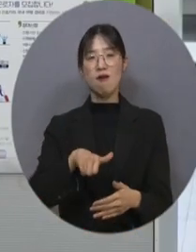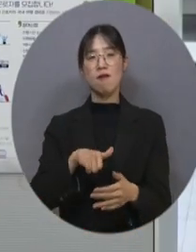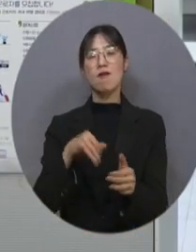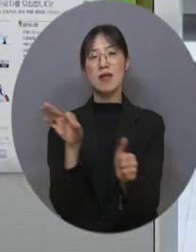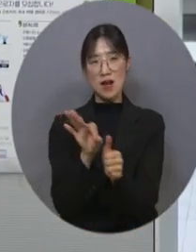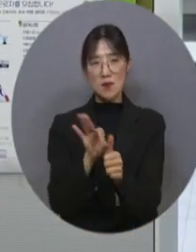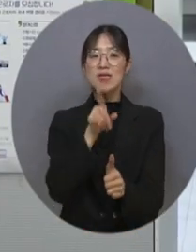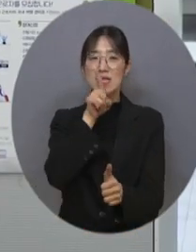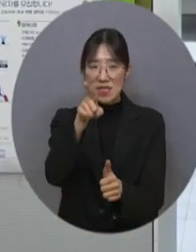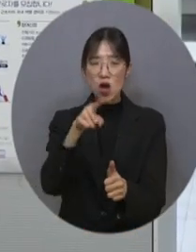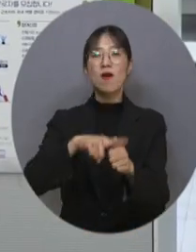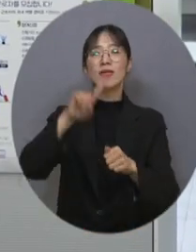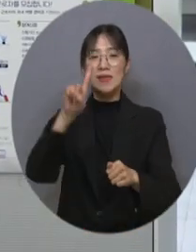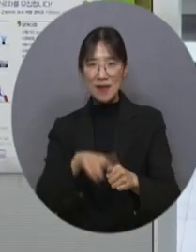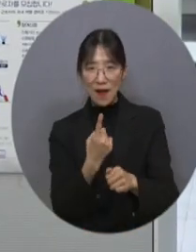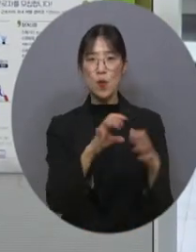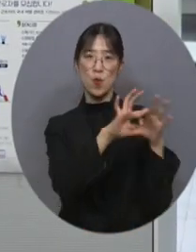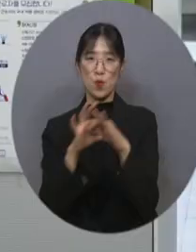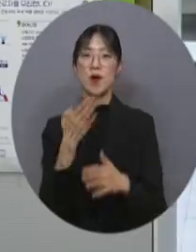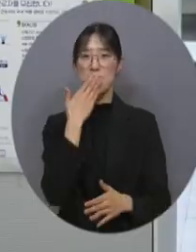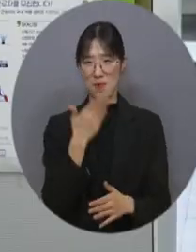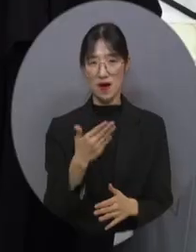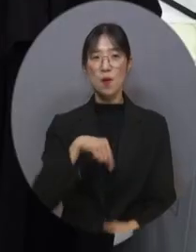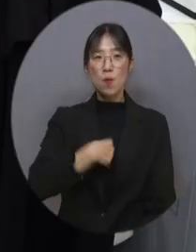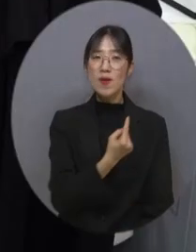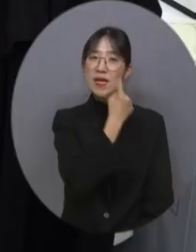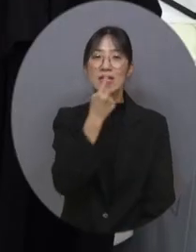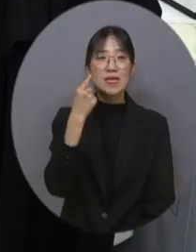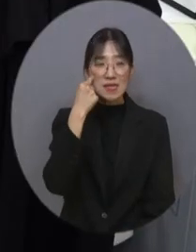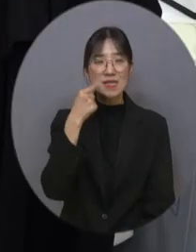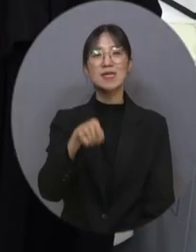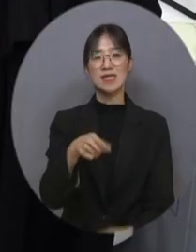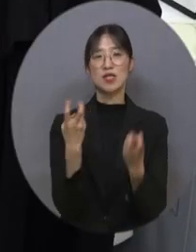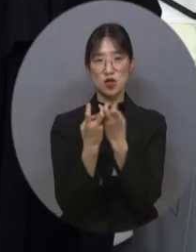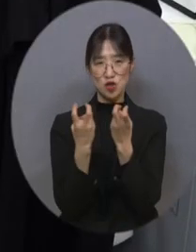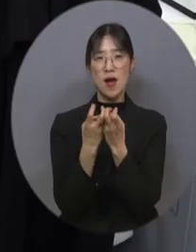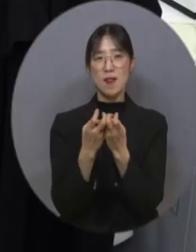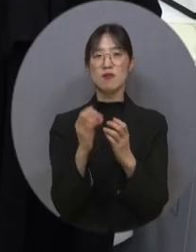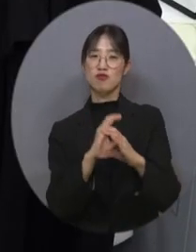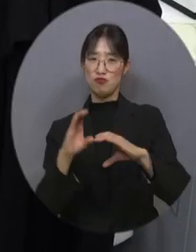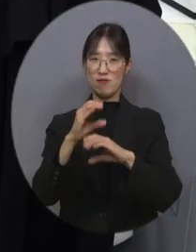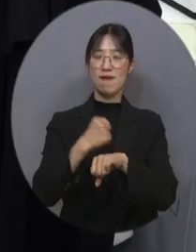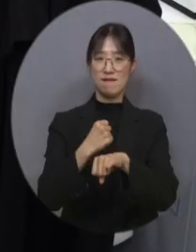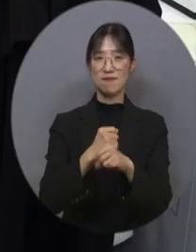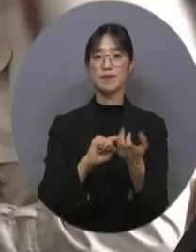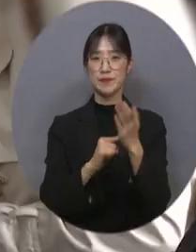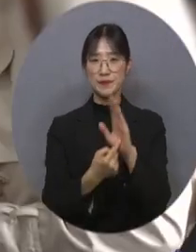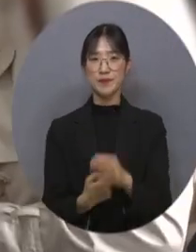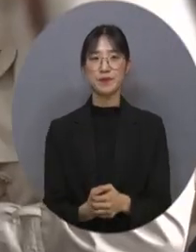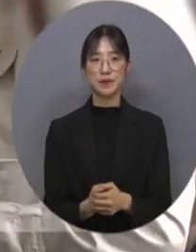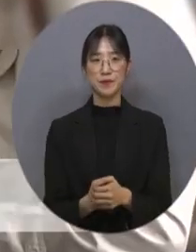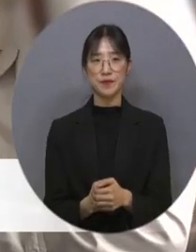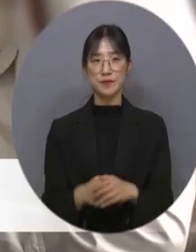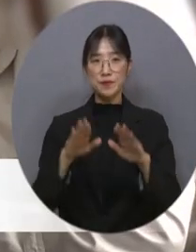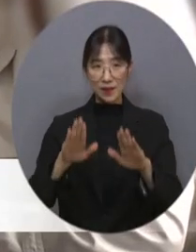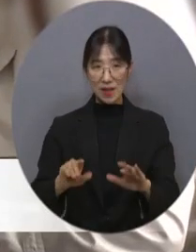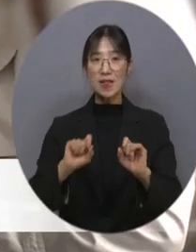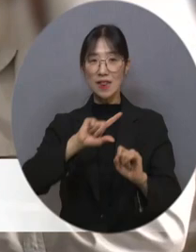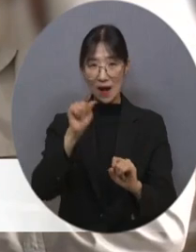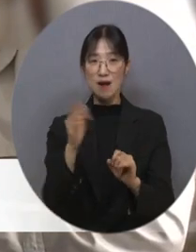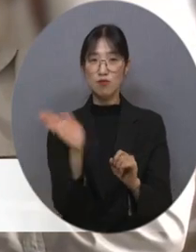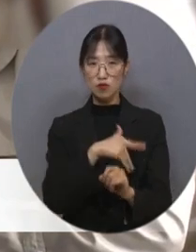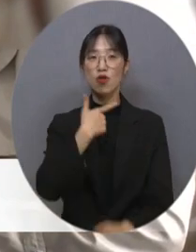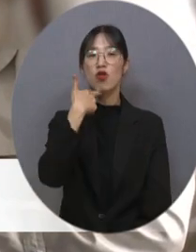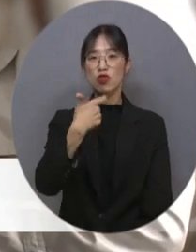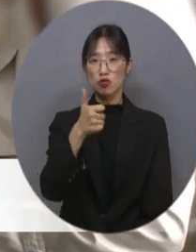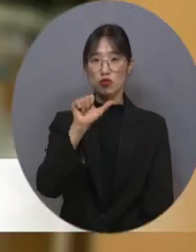자동 신청 제도를 도입하고 본인 인증 수단을 별도로 추가한다고 밝혔습니다 이달부터 65세